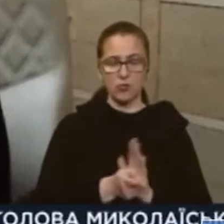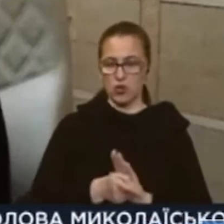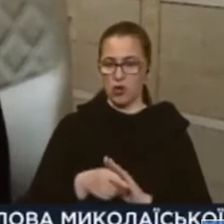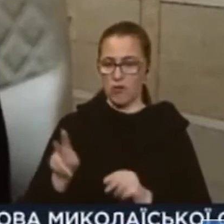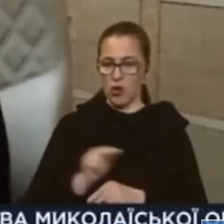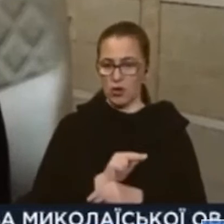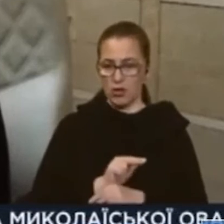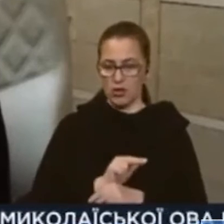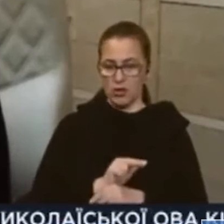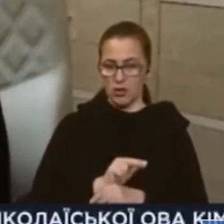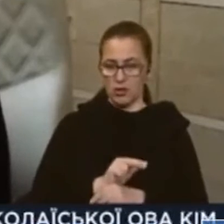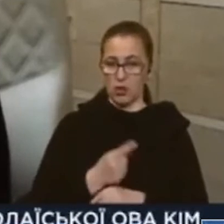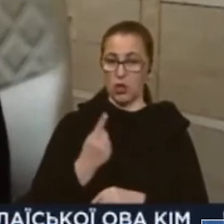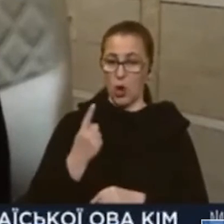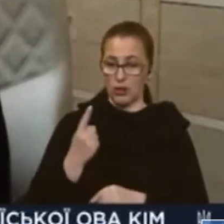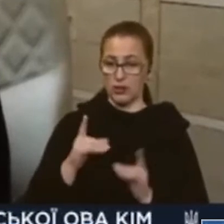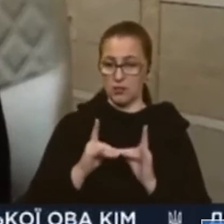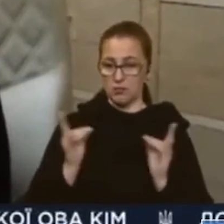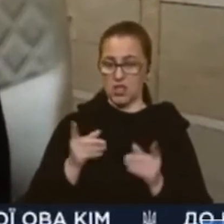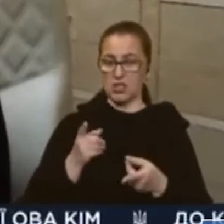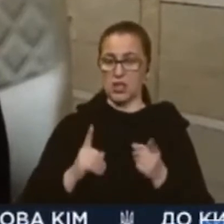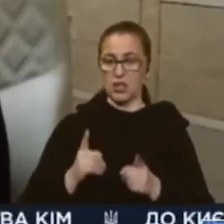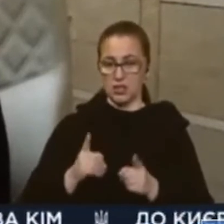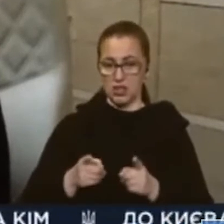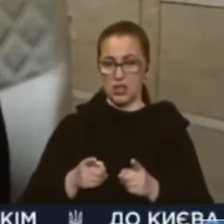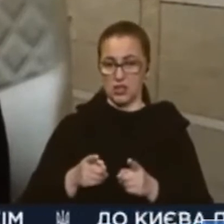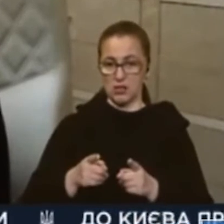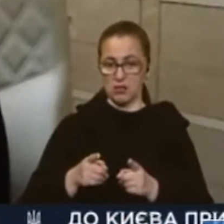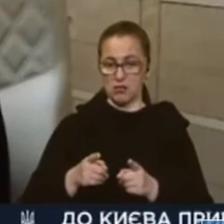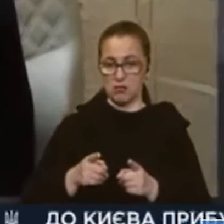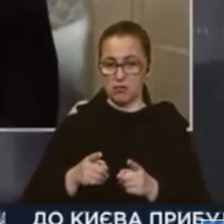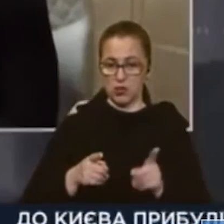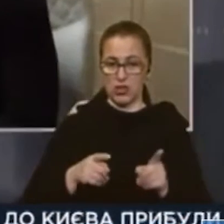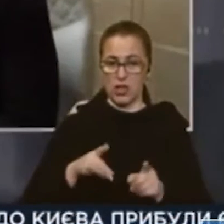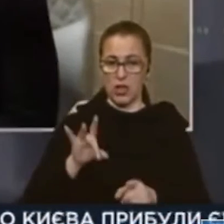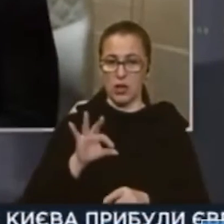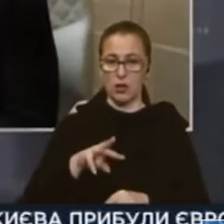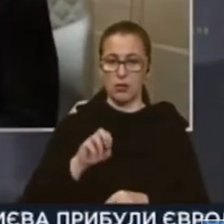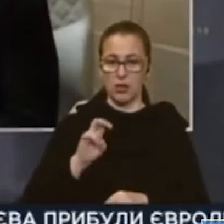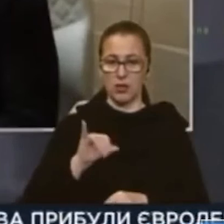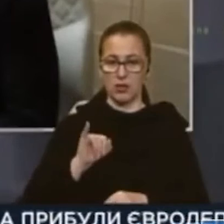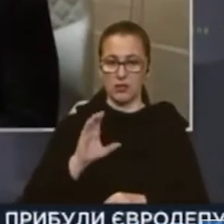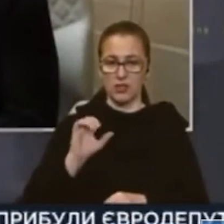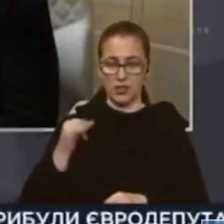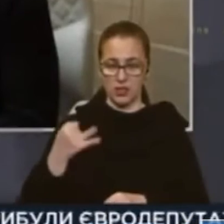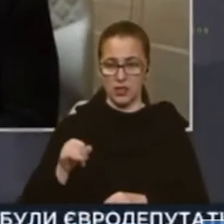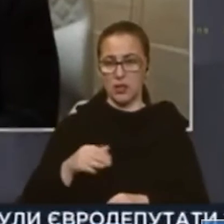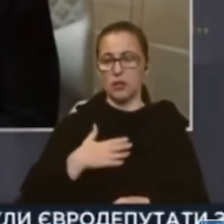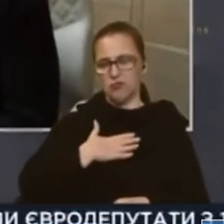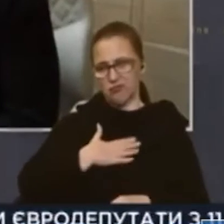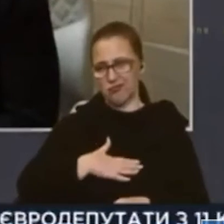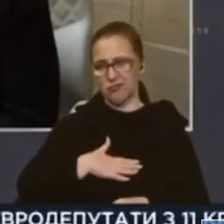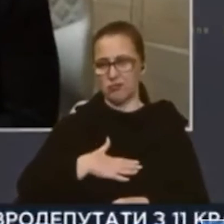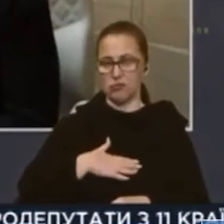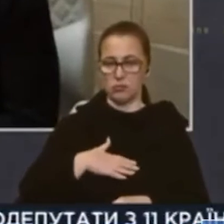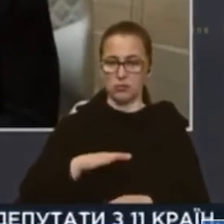ремонту. Один з них, він дійсно, те, що ми говоримо про Романівський міст, знаходився в задовільному